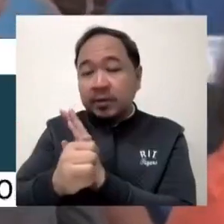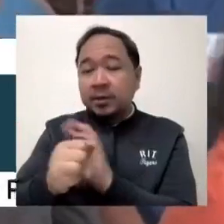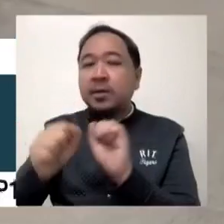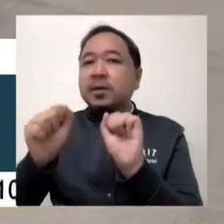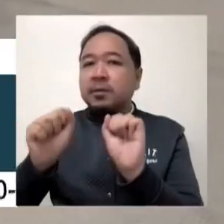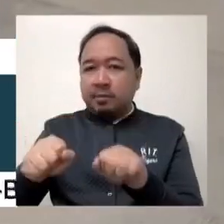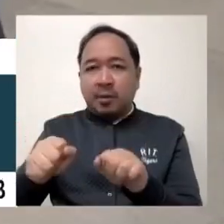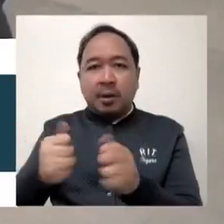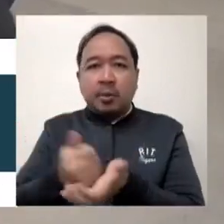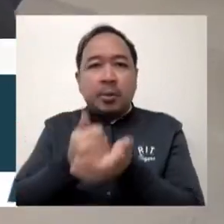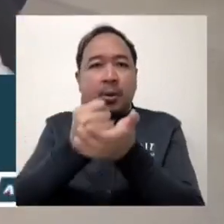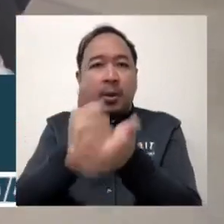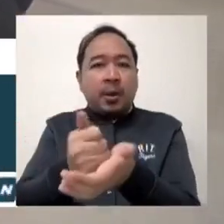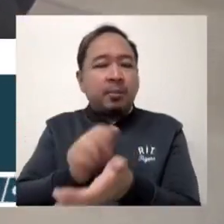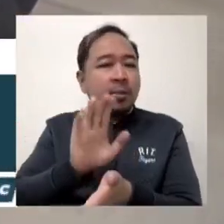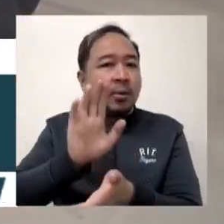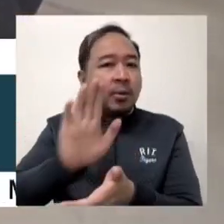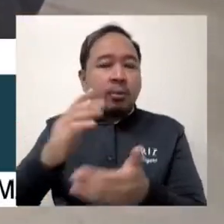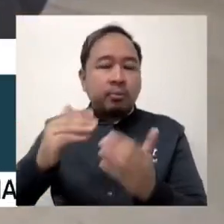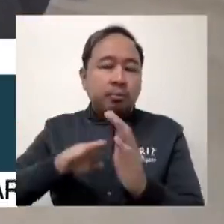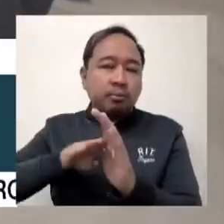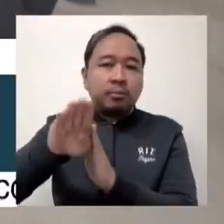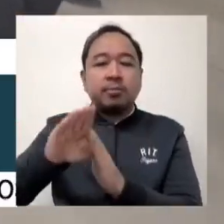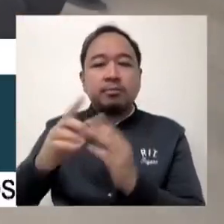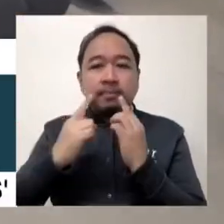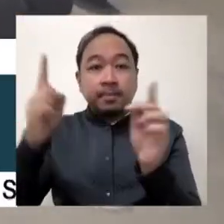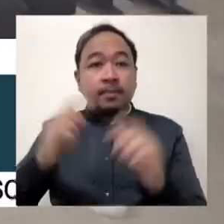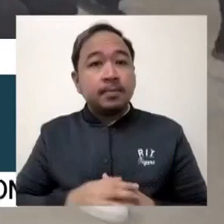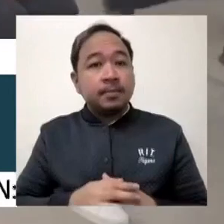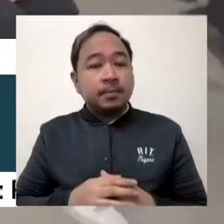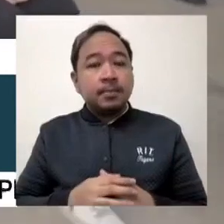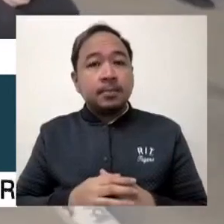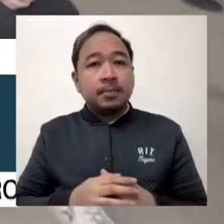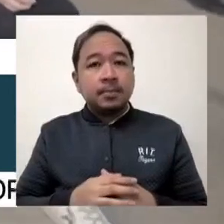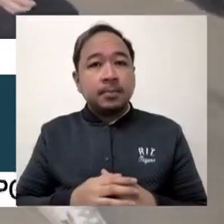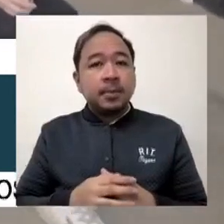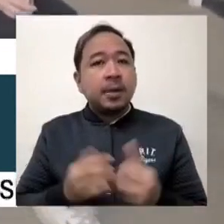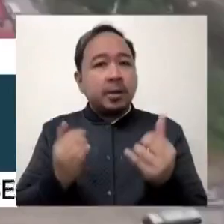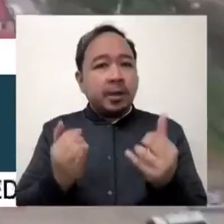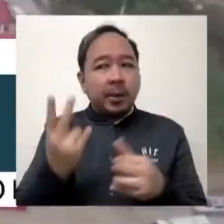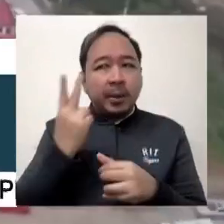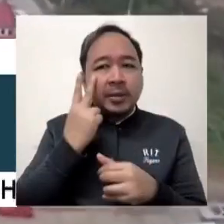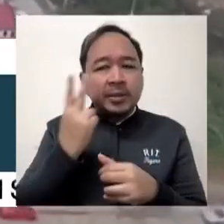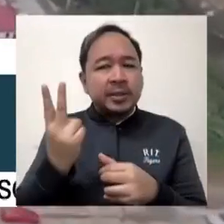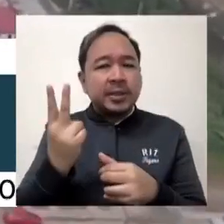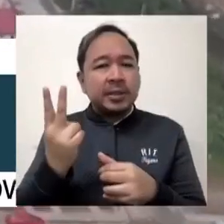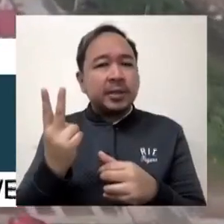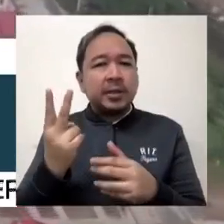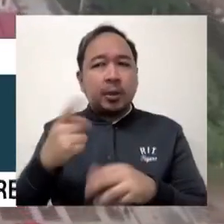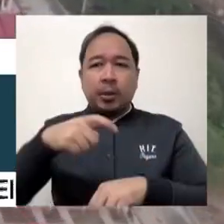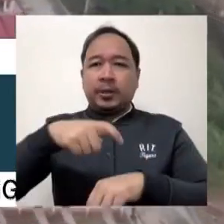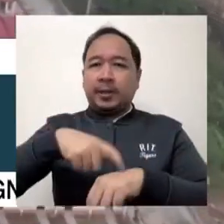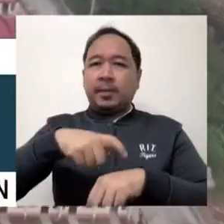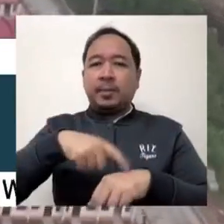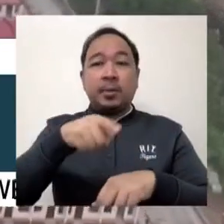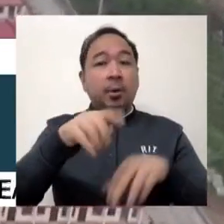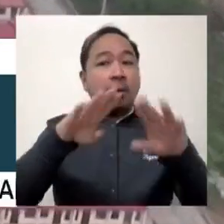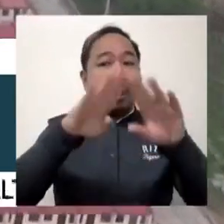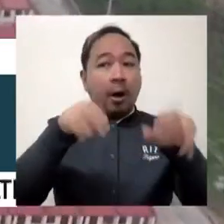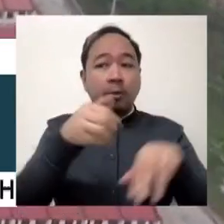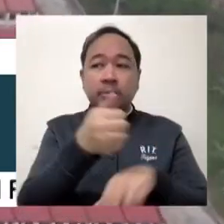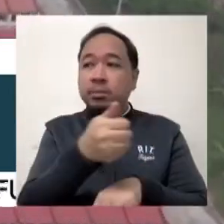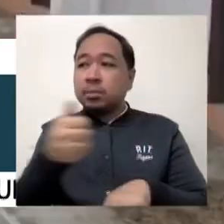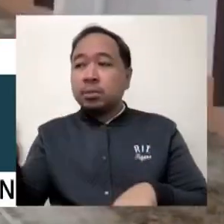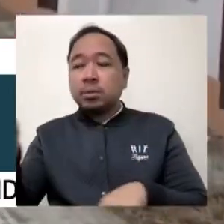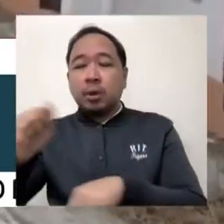na pag-unlad. Ang aming tinitignan di the travel time mula sa bahay hanggang sa trabaho ay